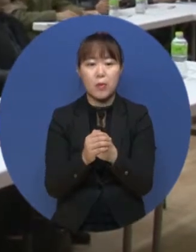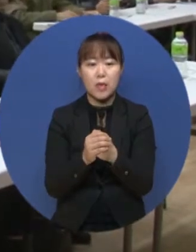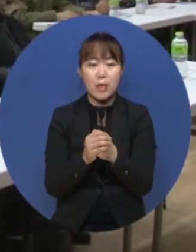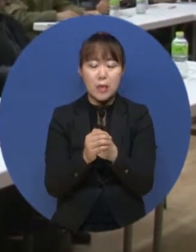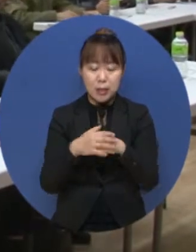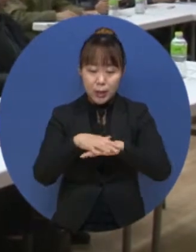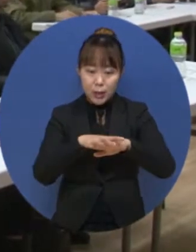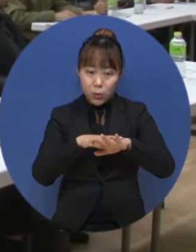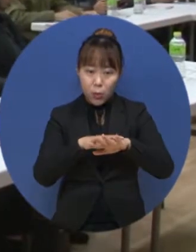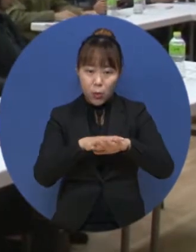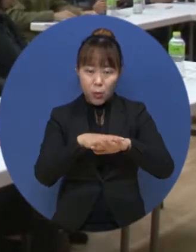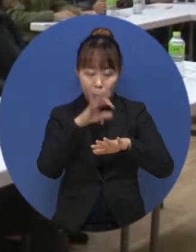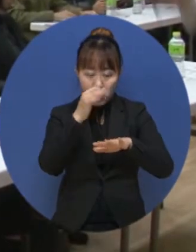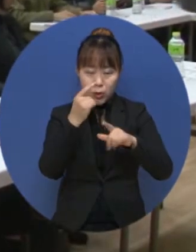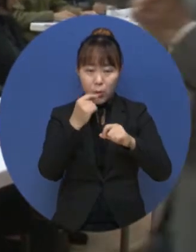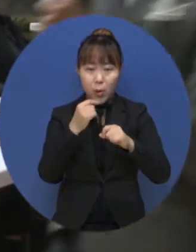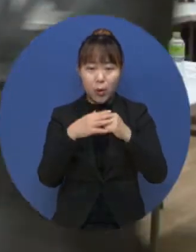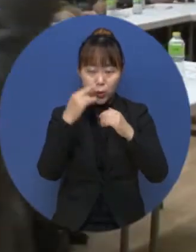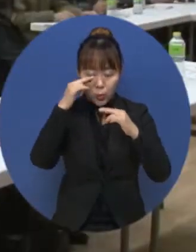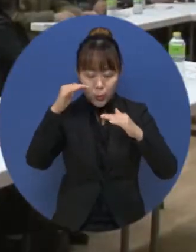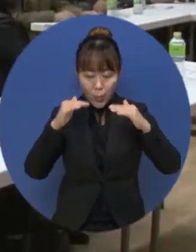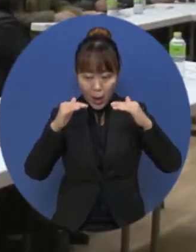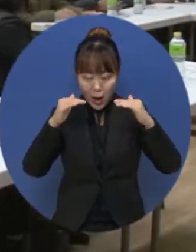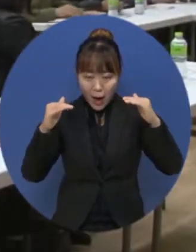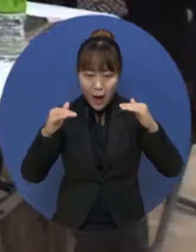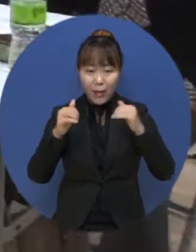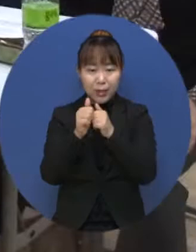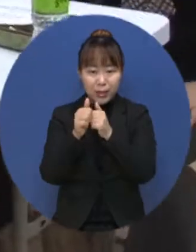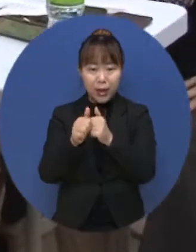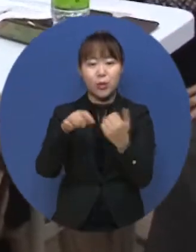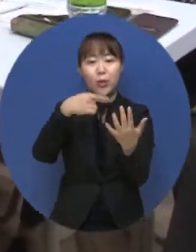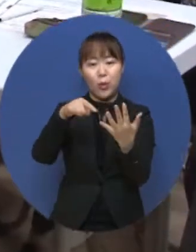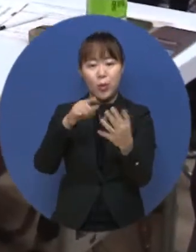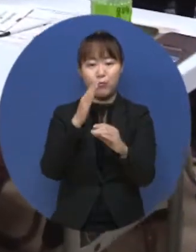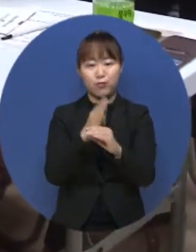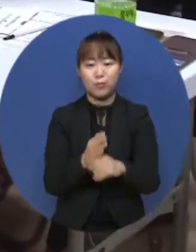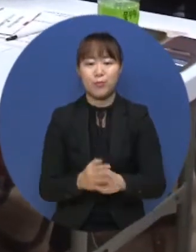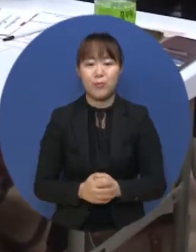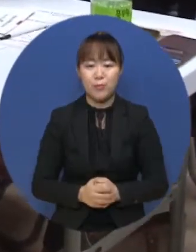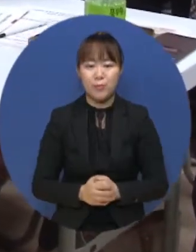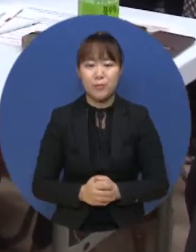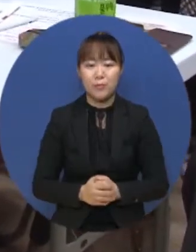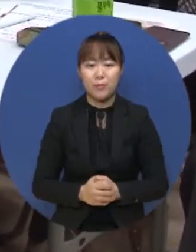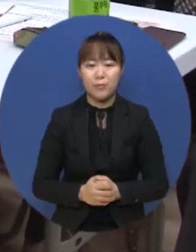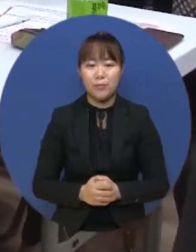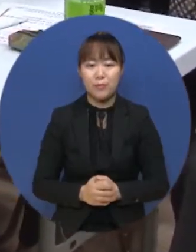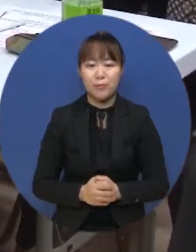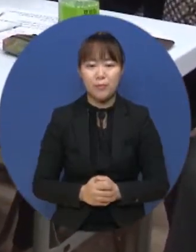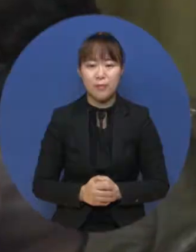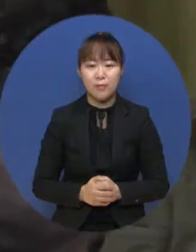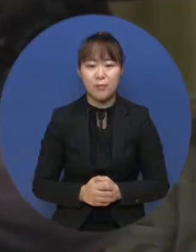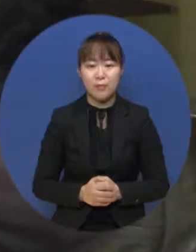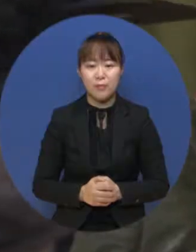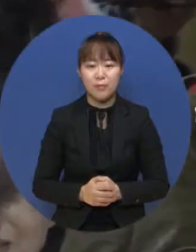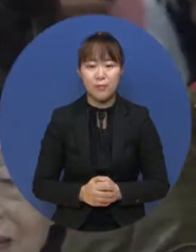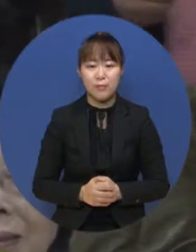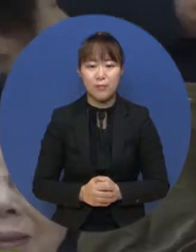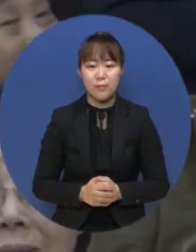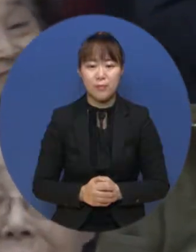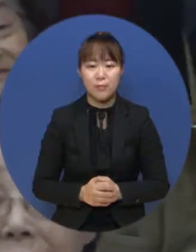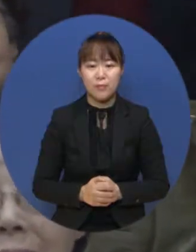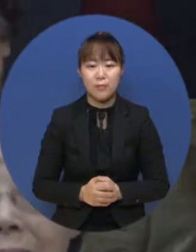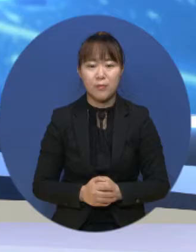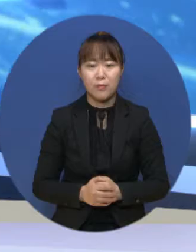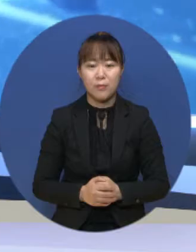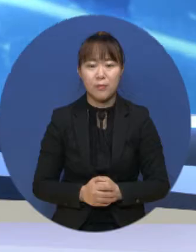보기 등 어르신 눈높이에 맞춰 세심하게 교육하고 있습니다. 복지TV 뉴스 서정용입니다.